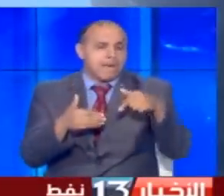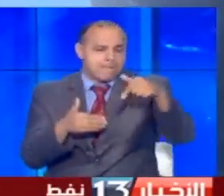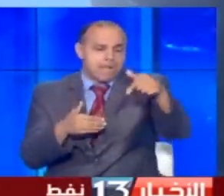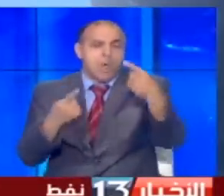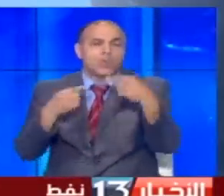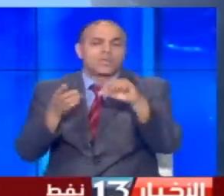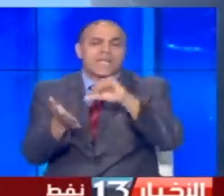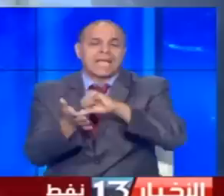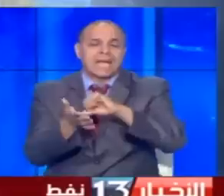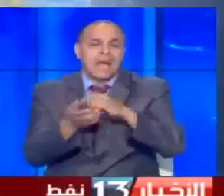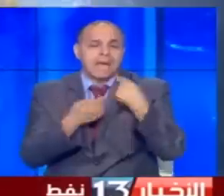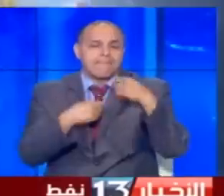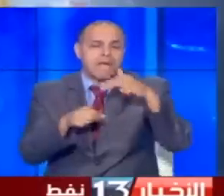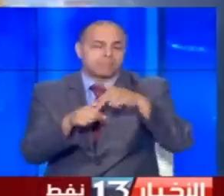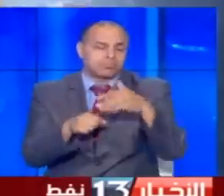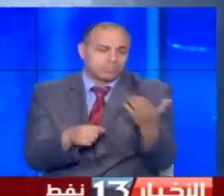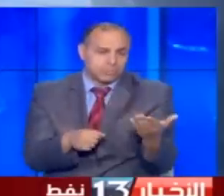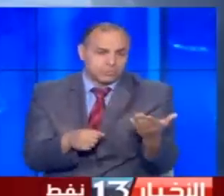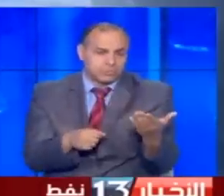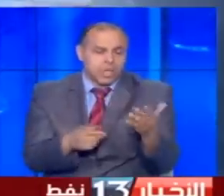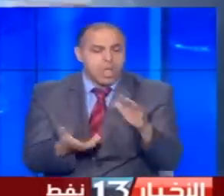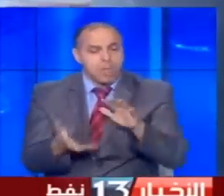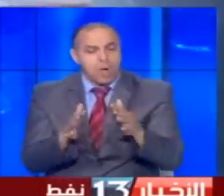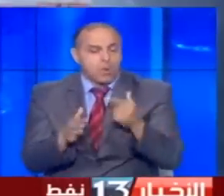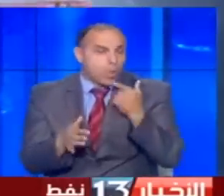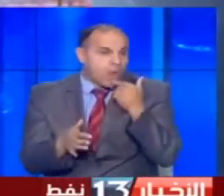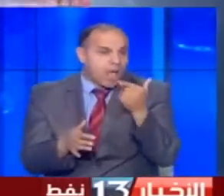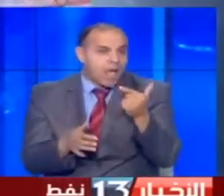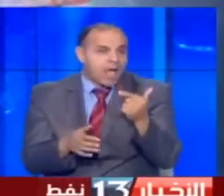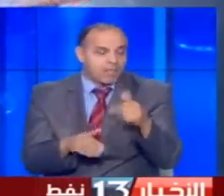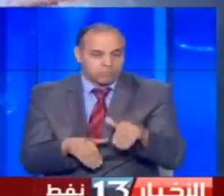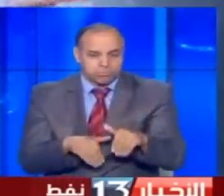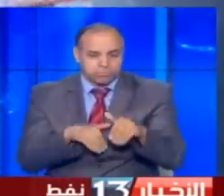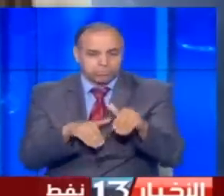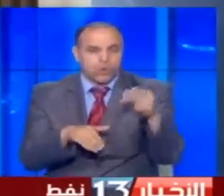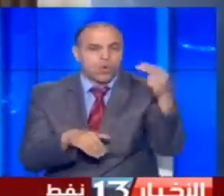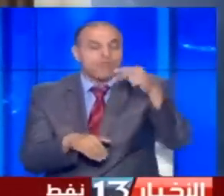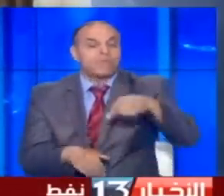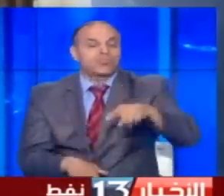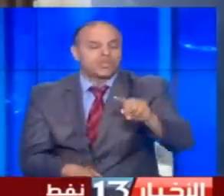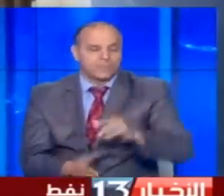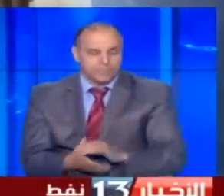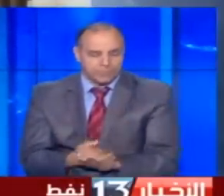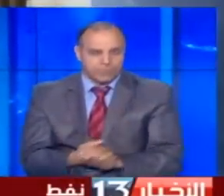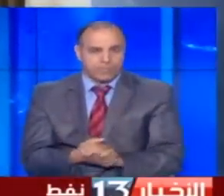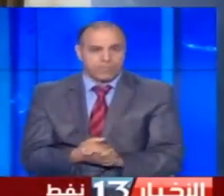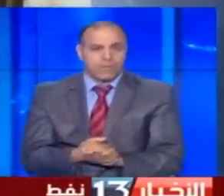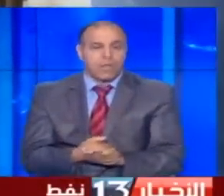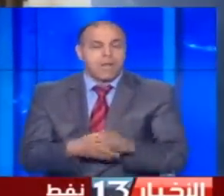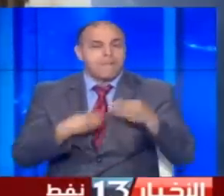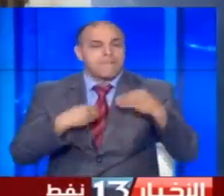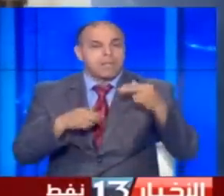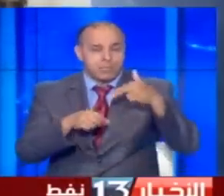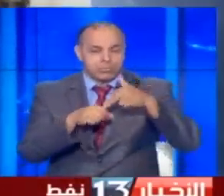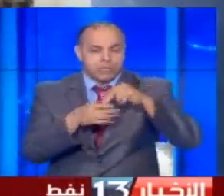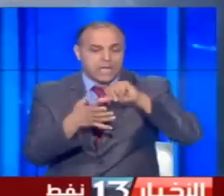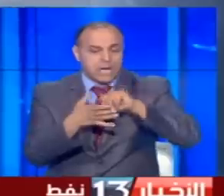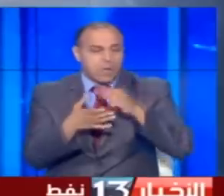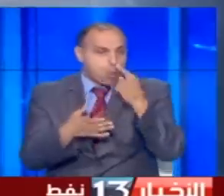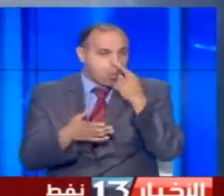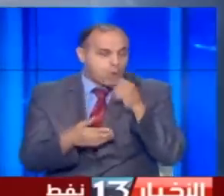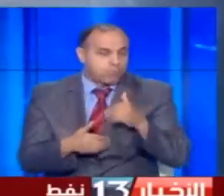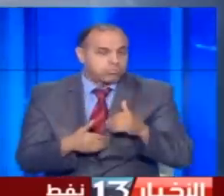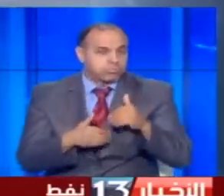ايران المصدره للنفط من المقرر ان يبدا سريان ها نوفمبر القادم صادرات النفط الخام الايراني بلغت